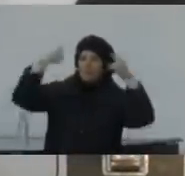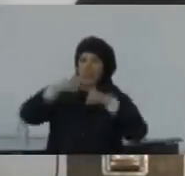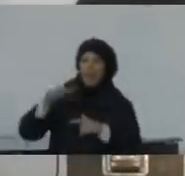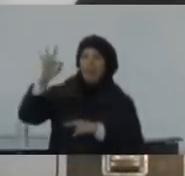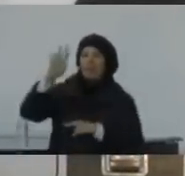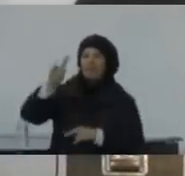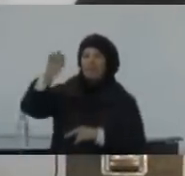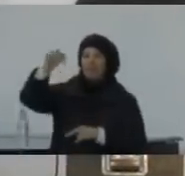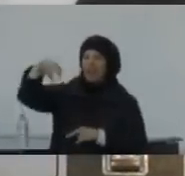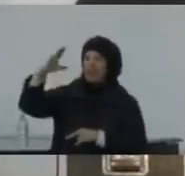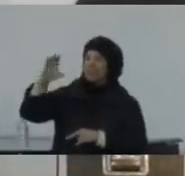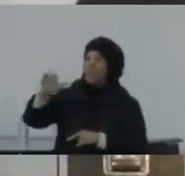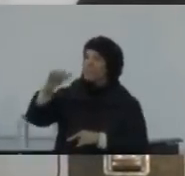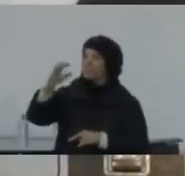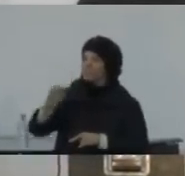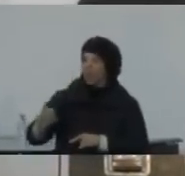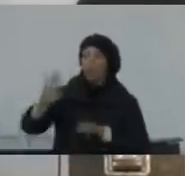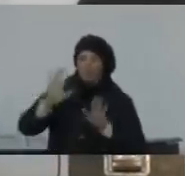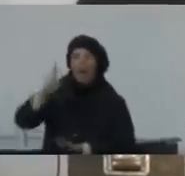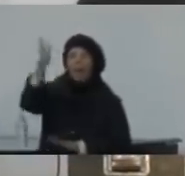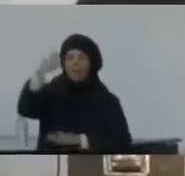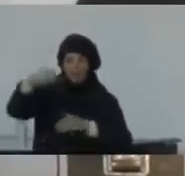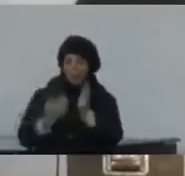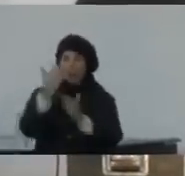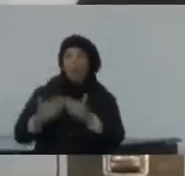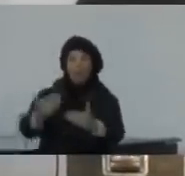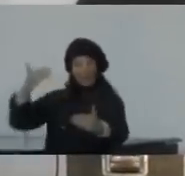qui. Lui ha copiato un pochino,